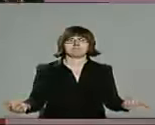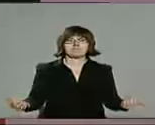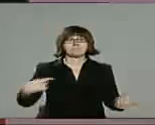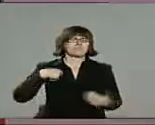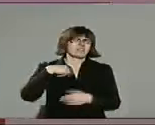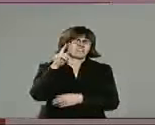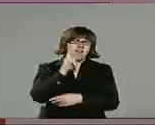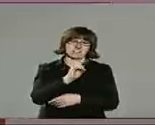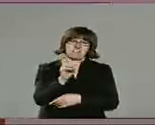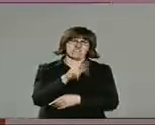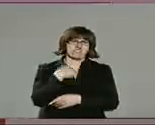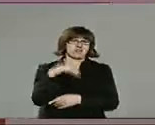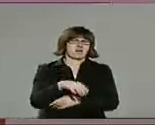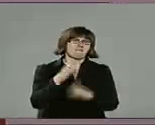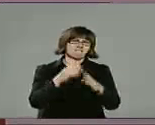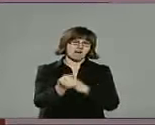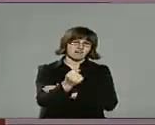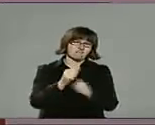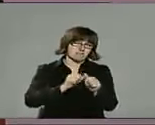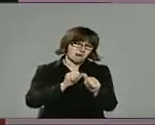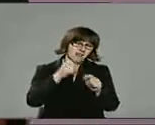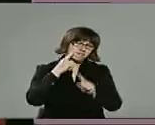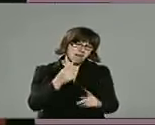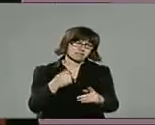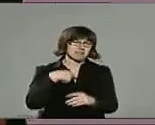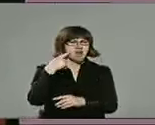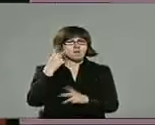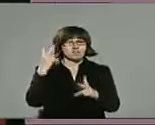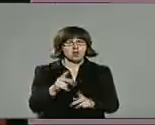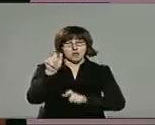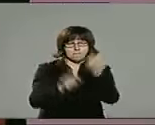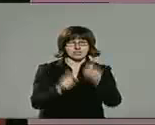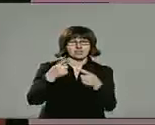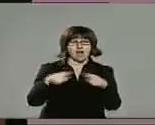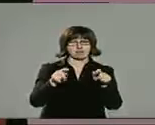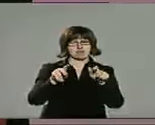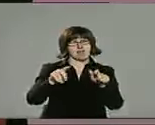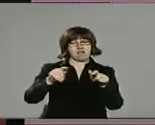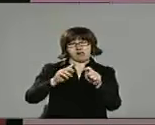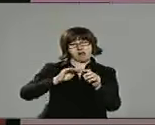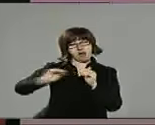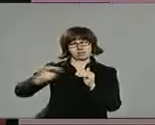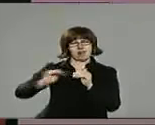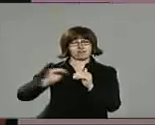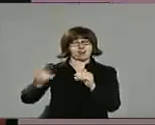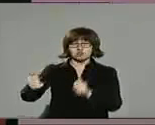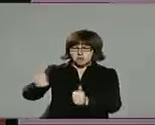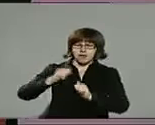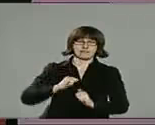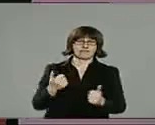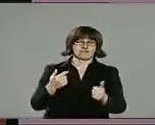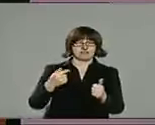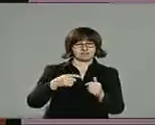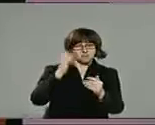Ich weiß auch, wir haben einen Fachkräftemangel. Und ich ahne, wir werden auch Menschen aus anderen Teilen der Welt bitten müssen, uns zu helfen, den zu